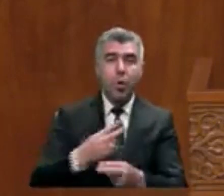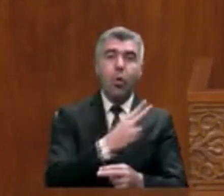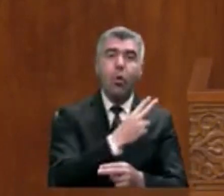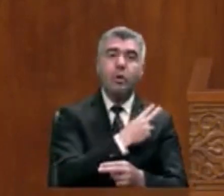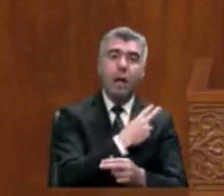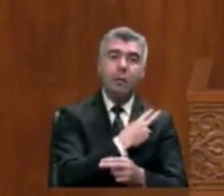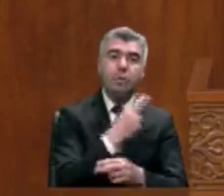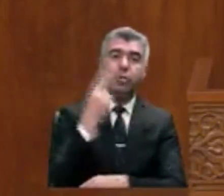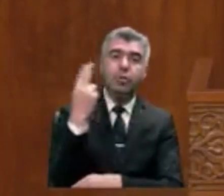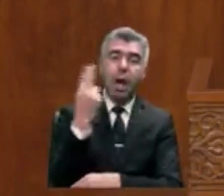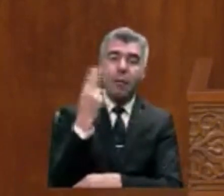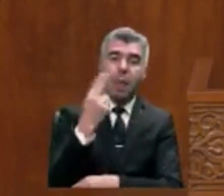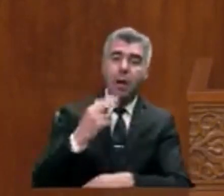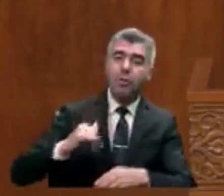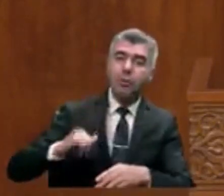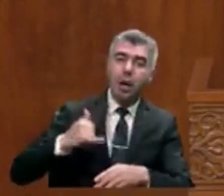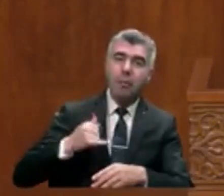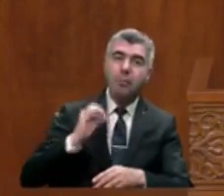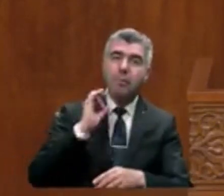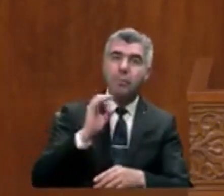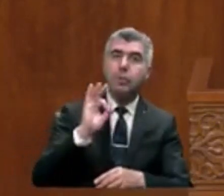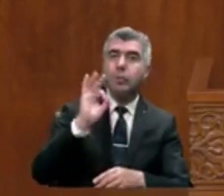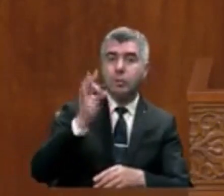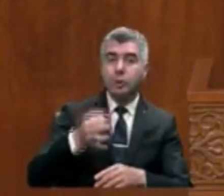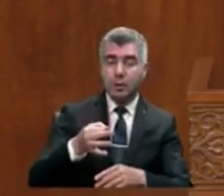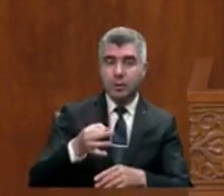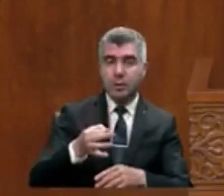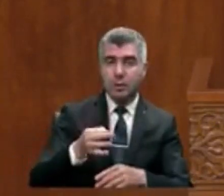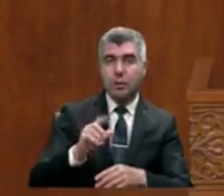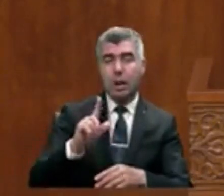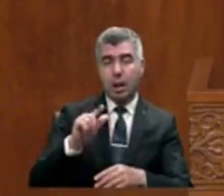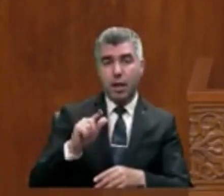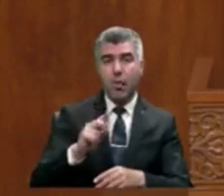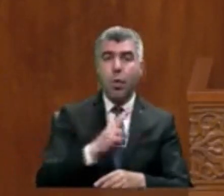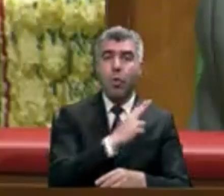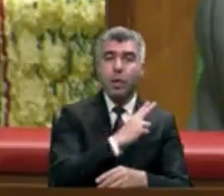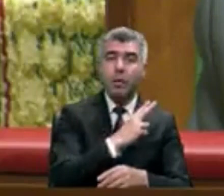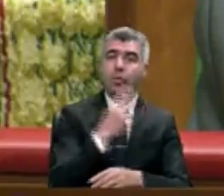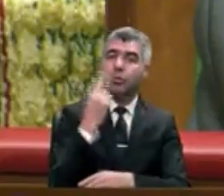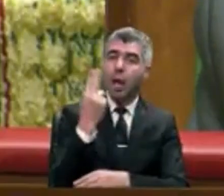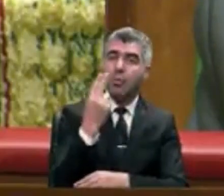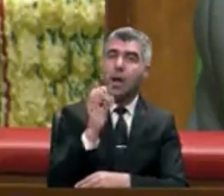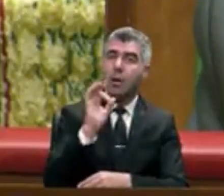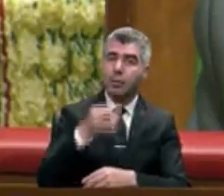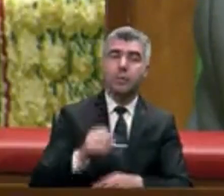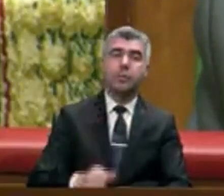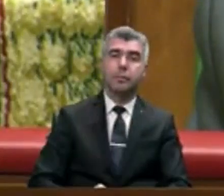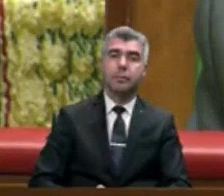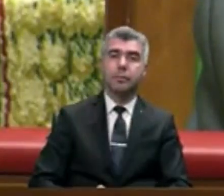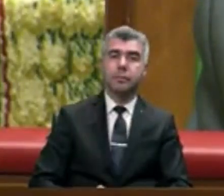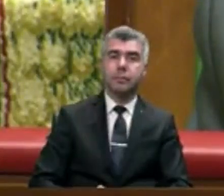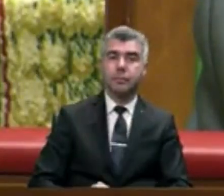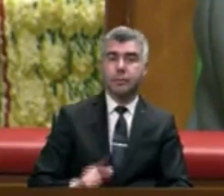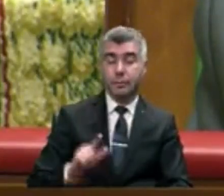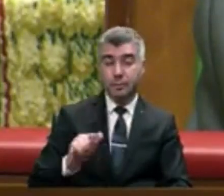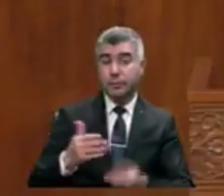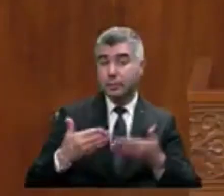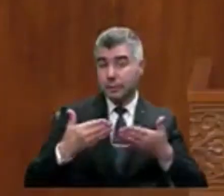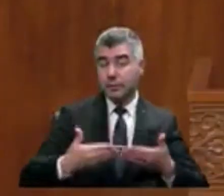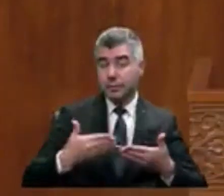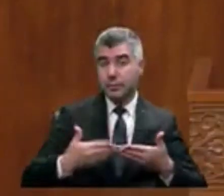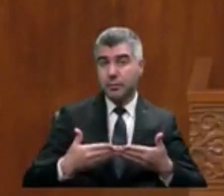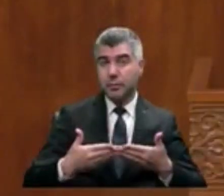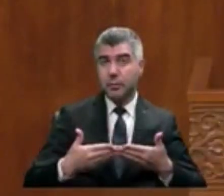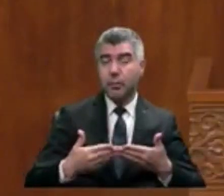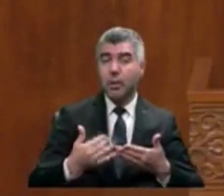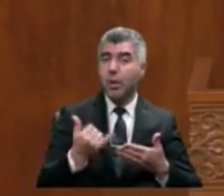وهد الشباب ديالنا حى هو عنده فرصه كبيره باش يولي باش يولي استاذ جامعي وهدو هما اللي بغيناه يكون عندهم